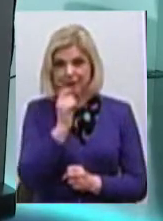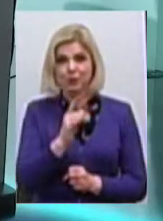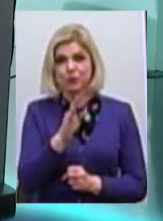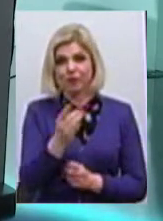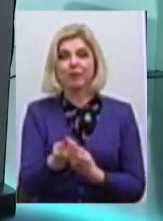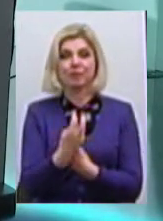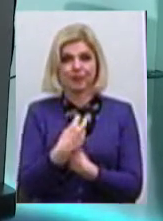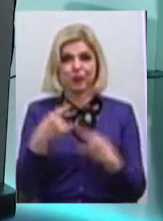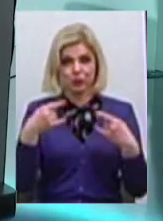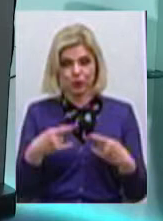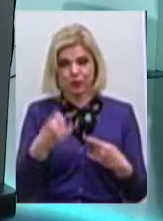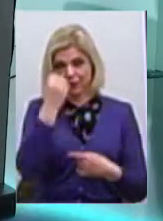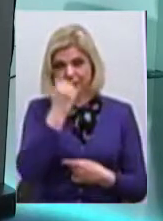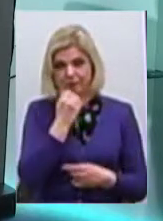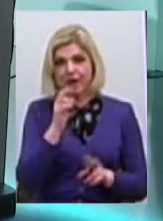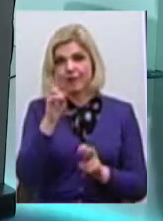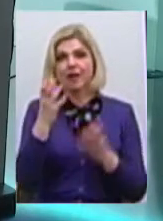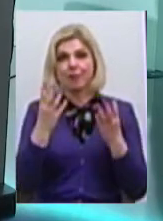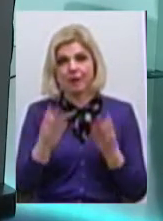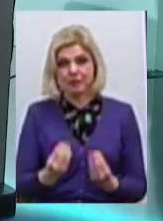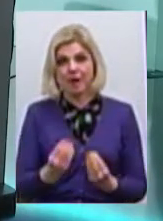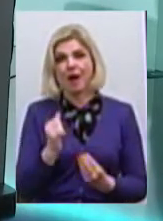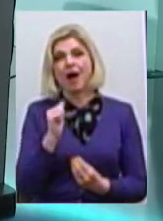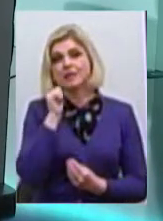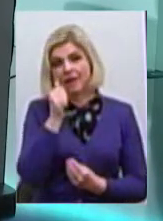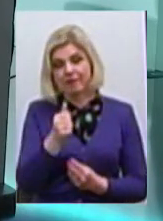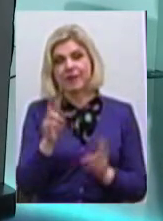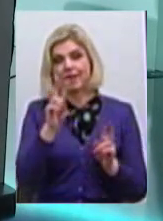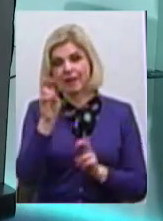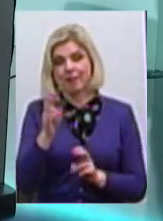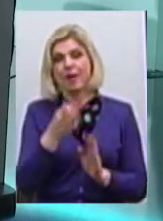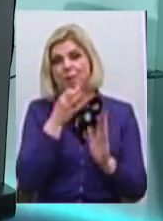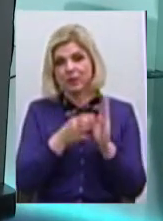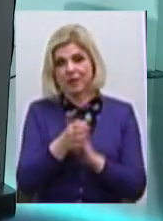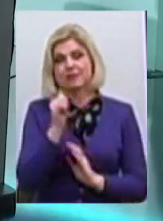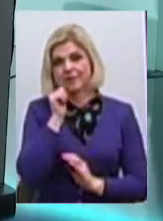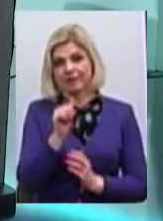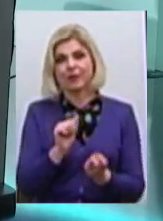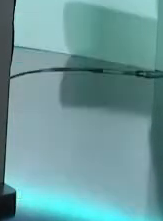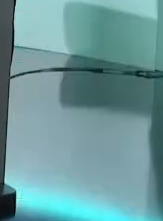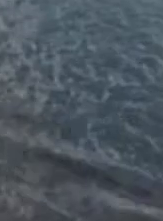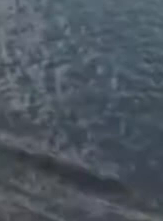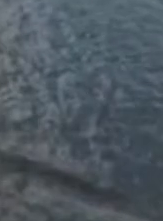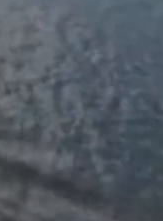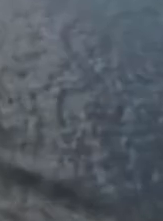нас в студію. Дякую. Це була тема дня, ну а наступну тему підкаже наступний день. На все добре.